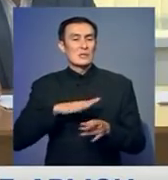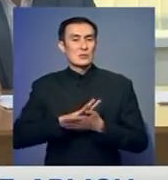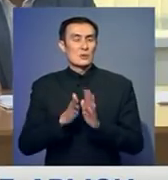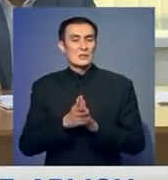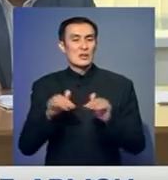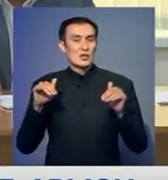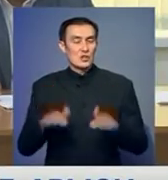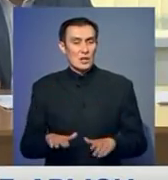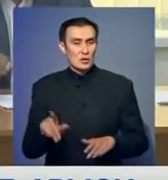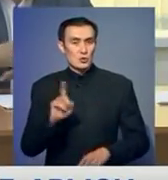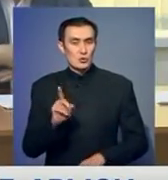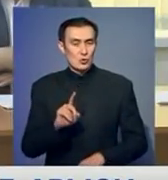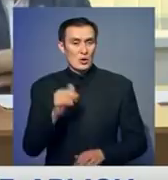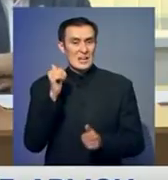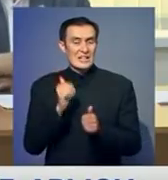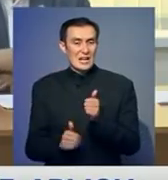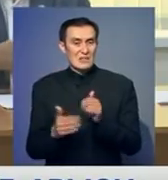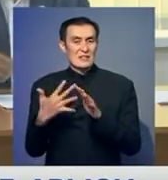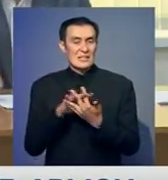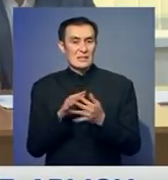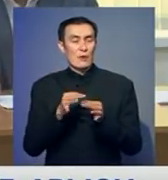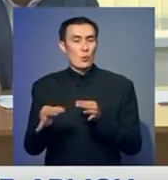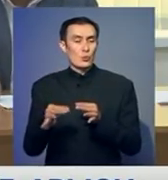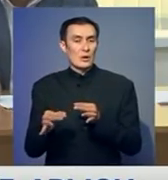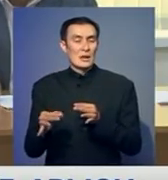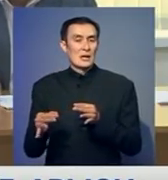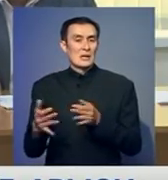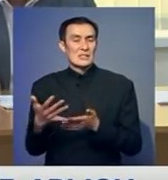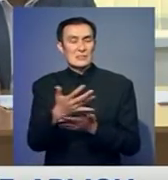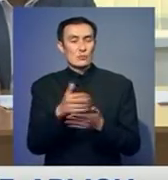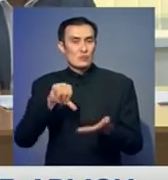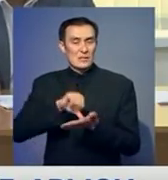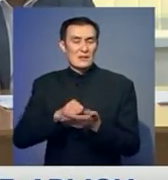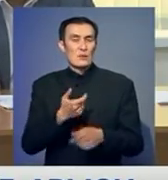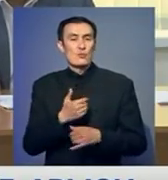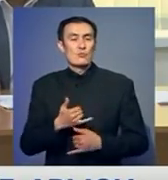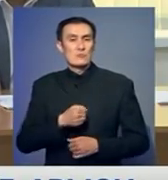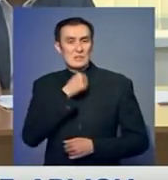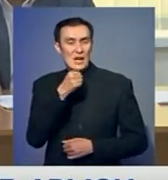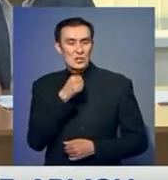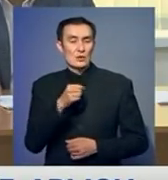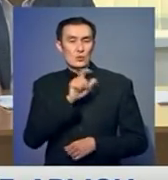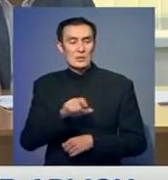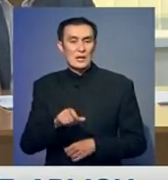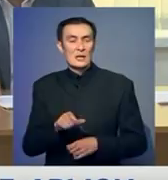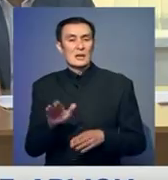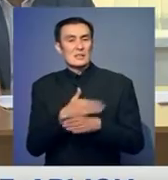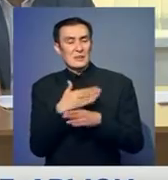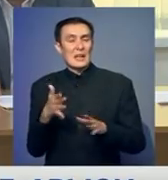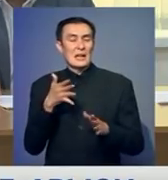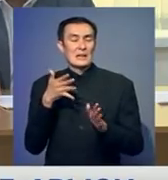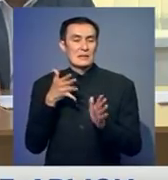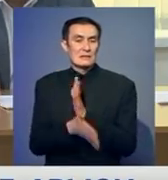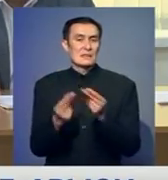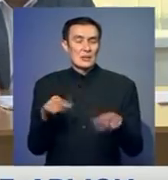принято решение, что из каждого сельского округа собирали самых уважаемых людей, потом они определяли, как дети будут деньги тратить. Точно так же, по